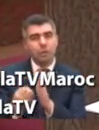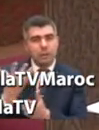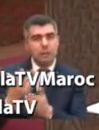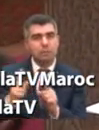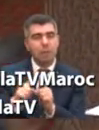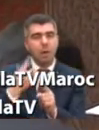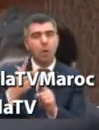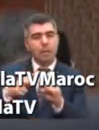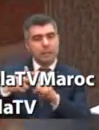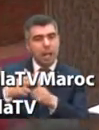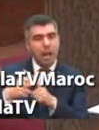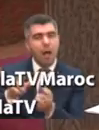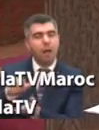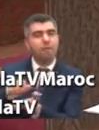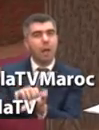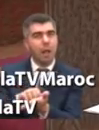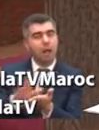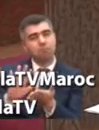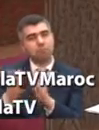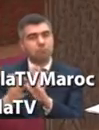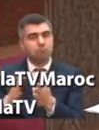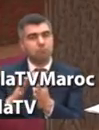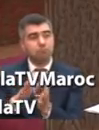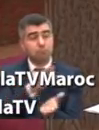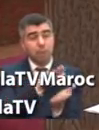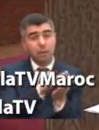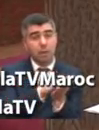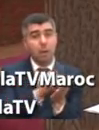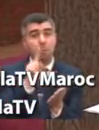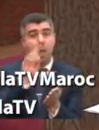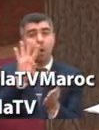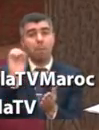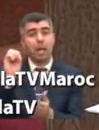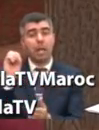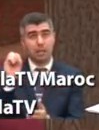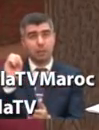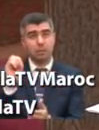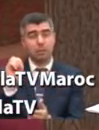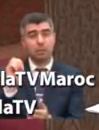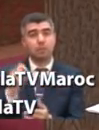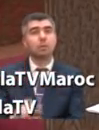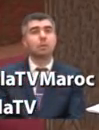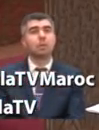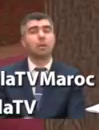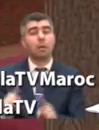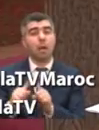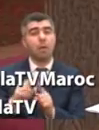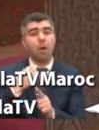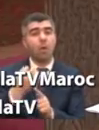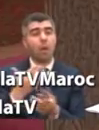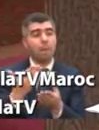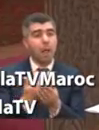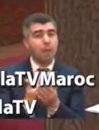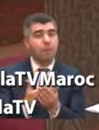الصناعة الفلاحية، بحيث اليوم كاينه تقريبا اللي محطوطة 140 وحدة ديال اللي غادي تعملوا فيها